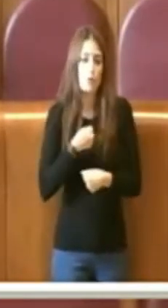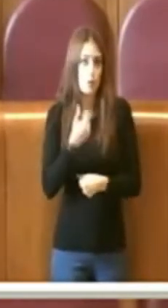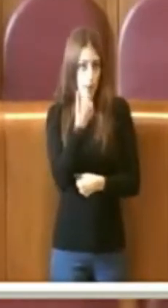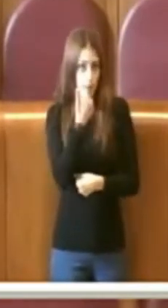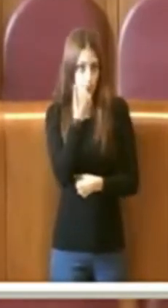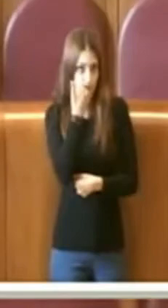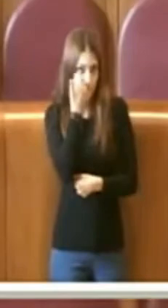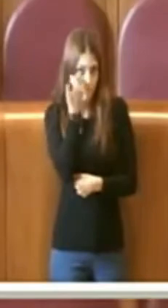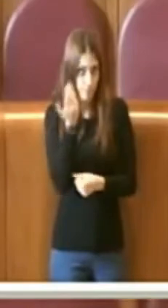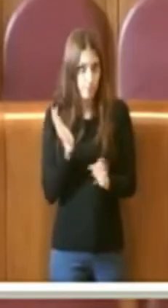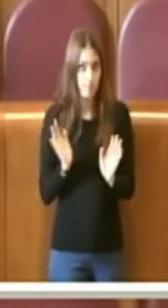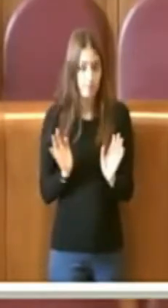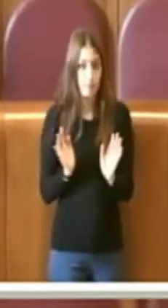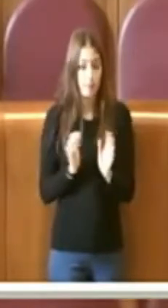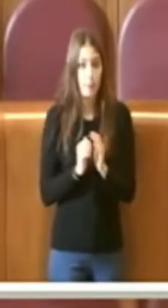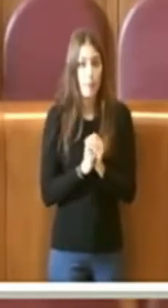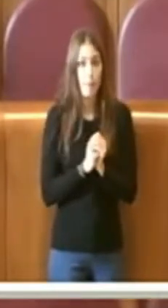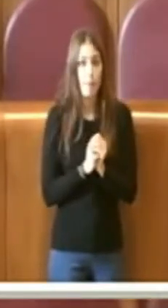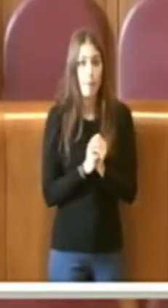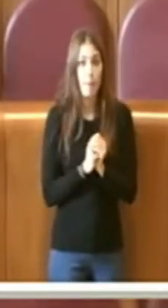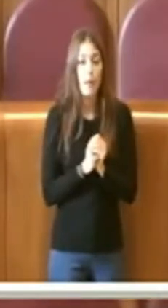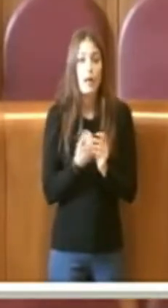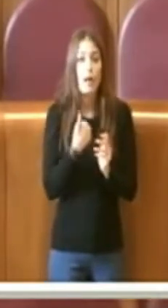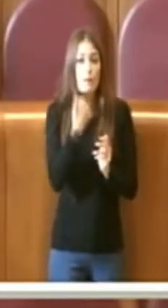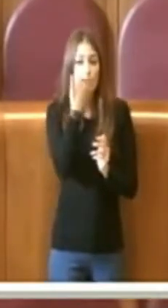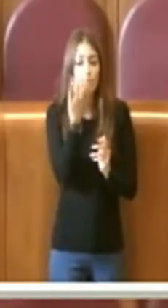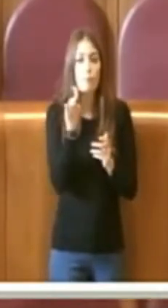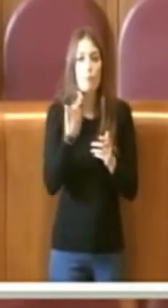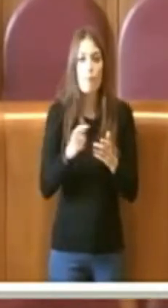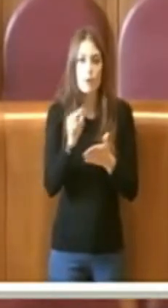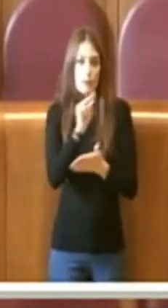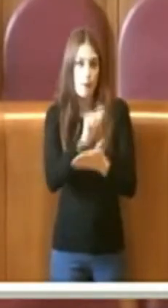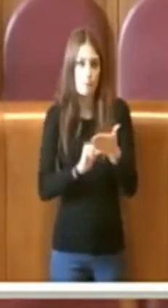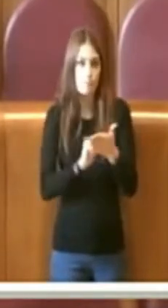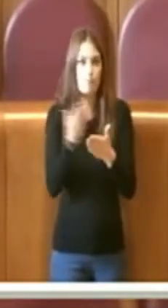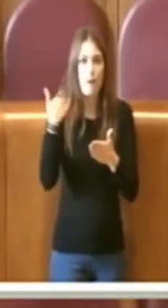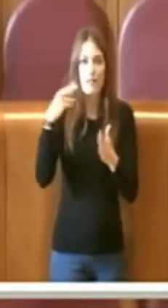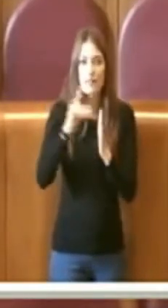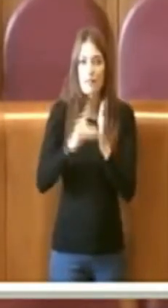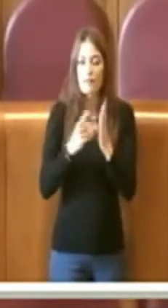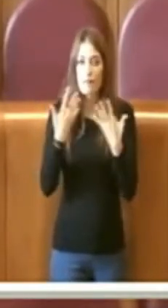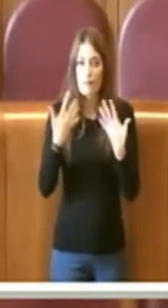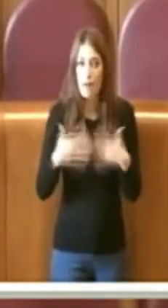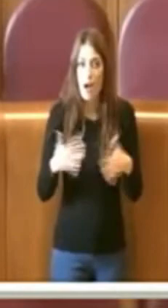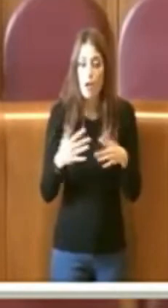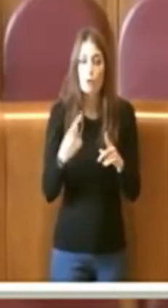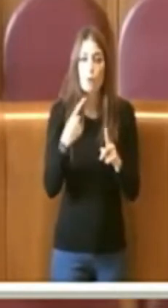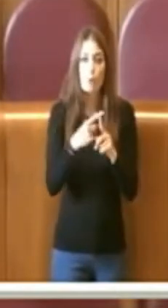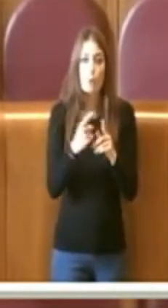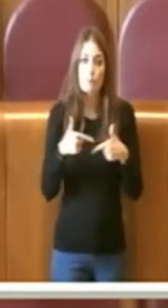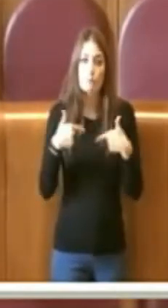mi vergognerei più che altro di aver votato queste delibere in passato, di aver portato un